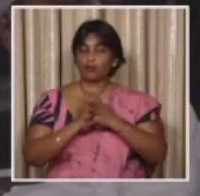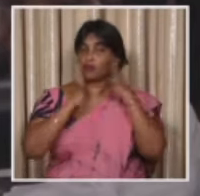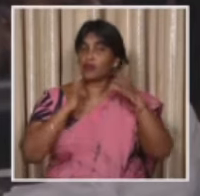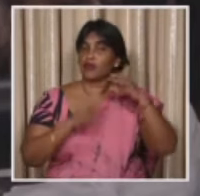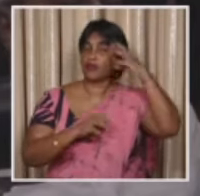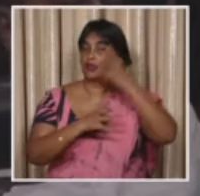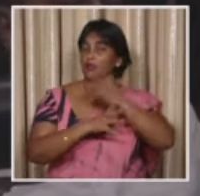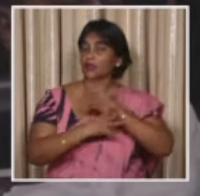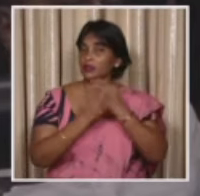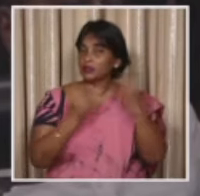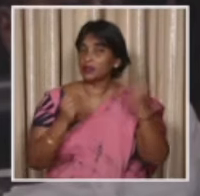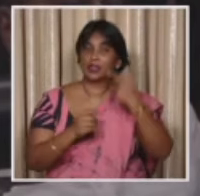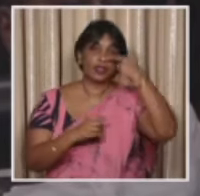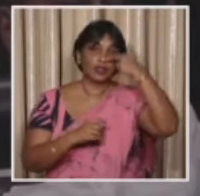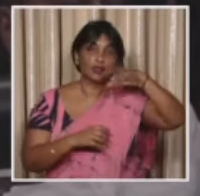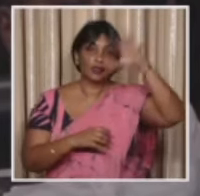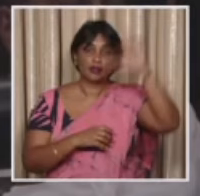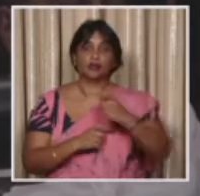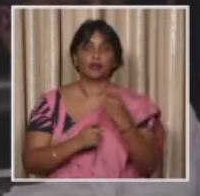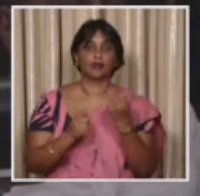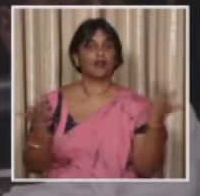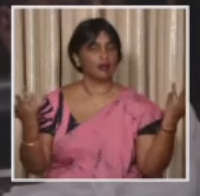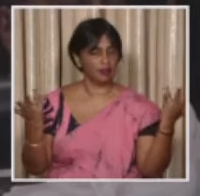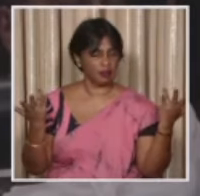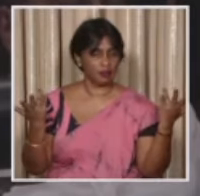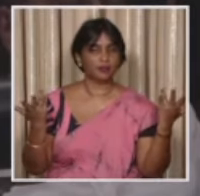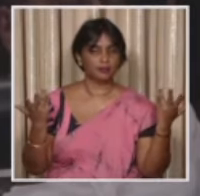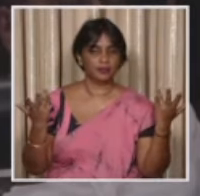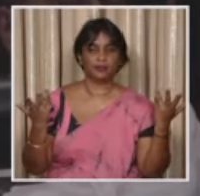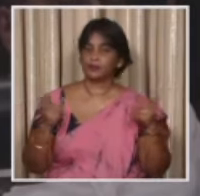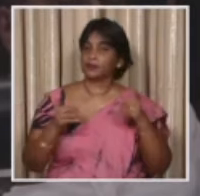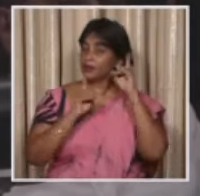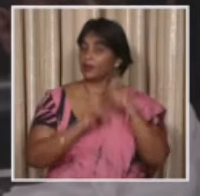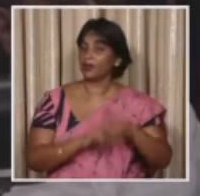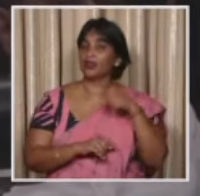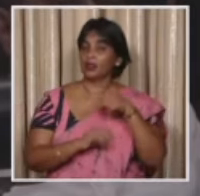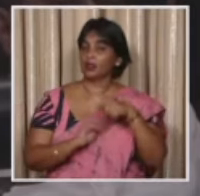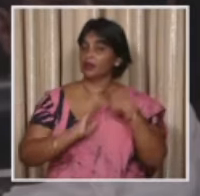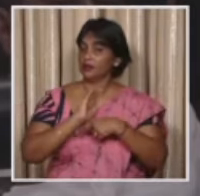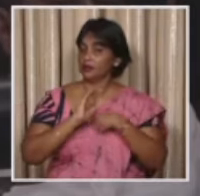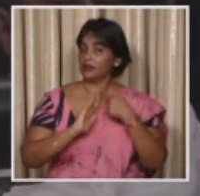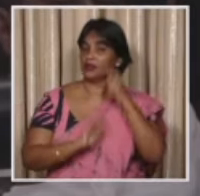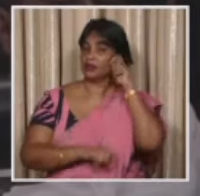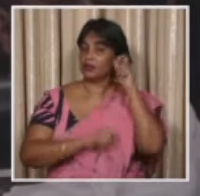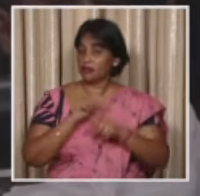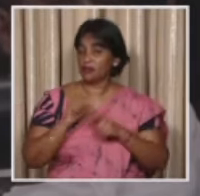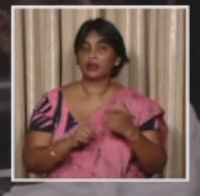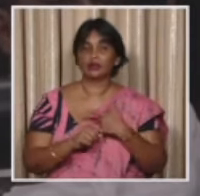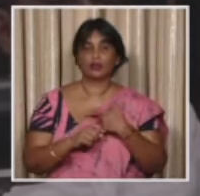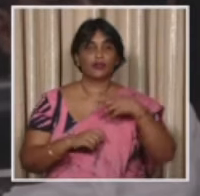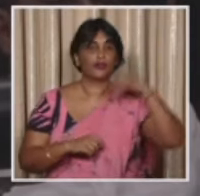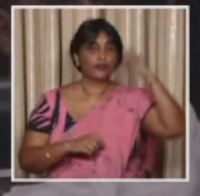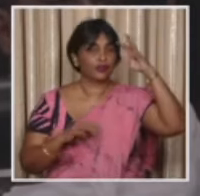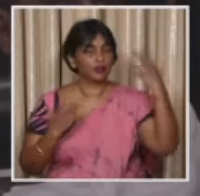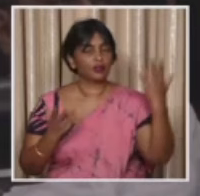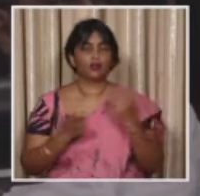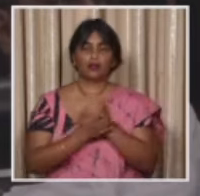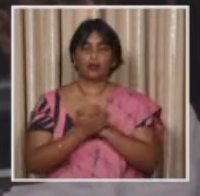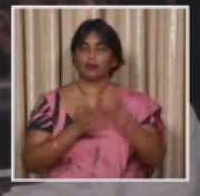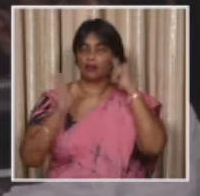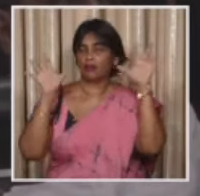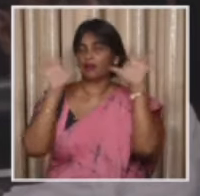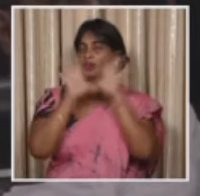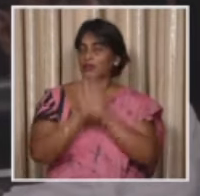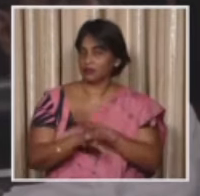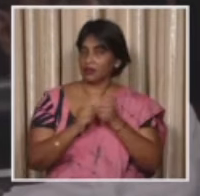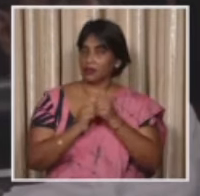විදුලිය නැතුව ගියේ තෙල් ටික ගේන්න සල්ලි තිබුණ නැති නිසා එදා එහෙනම් මේ රටේ මිනිසුන්ට විදුලිය නැතුව සම්පූර්ණ අන්ධකාරෙසි ඉන්න